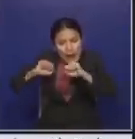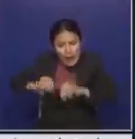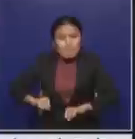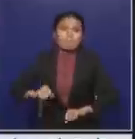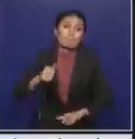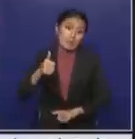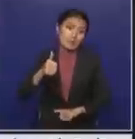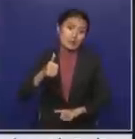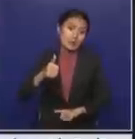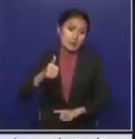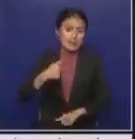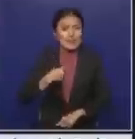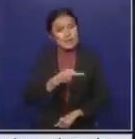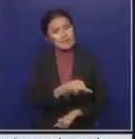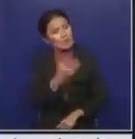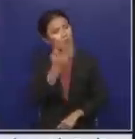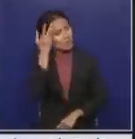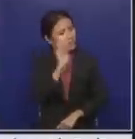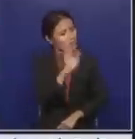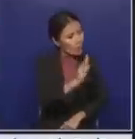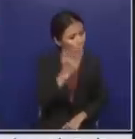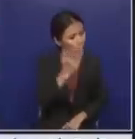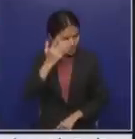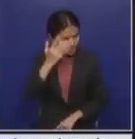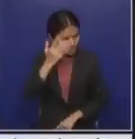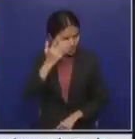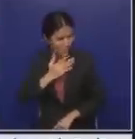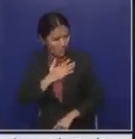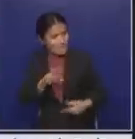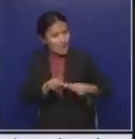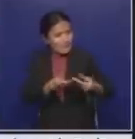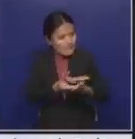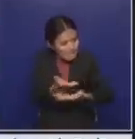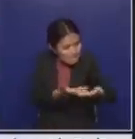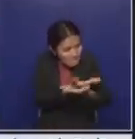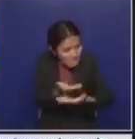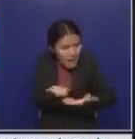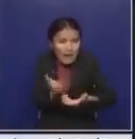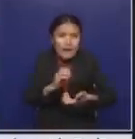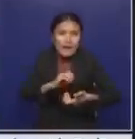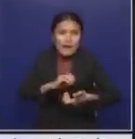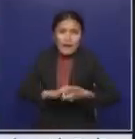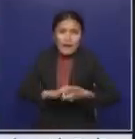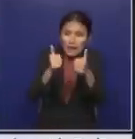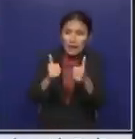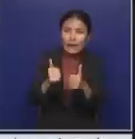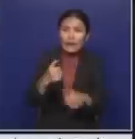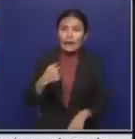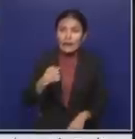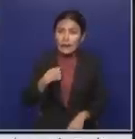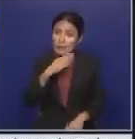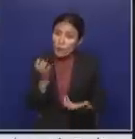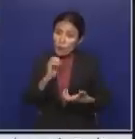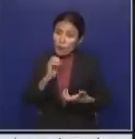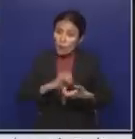เจตนาที่ดีของอีกฝ่ายกันมากขึ้นและจะเป็นตัวอย่างที่ดีที่จะทำให้การพูดคุยกัน